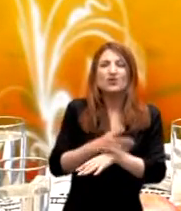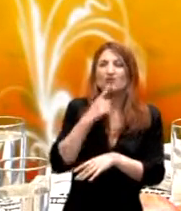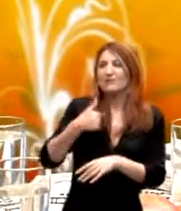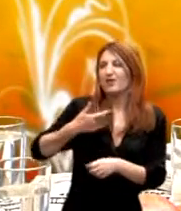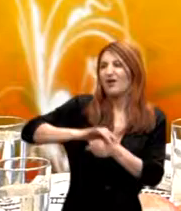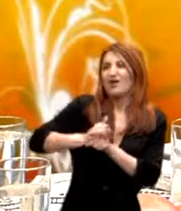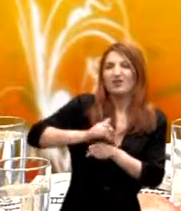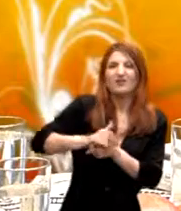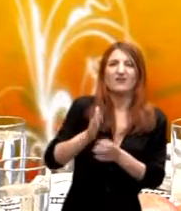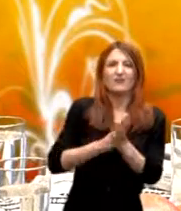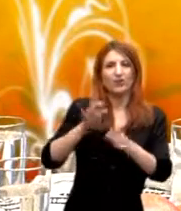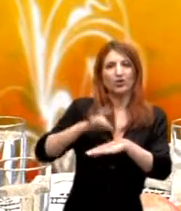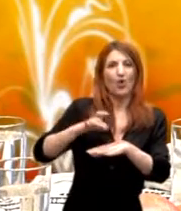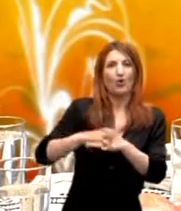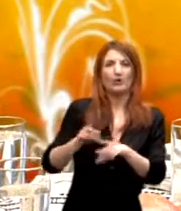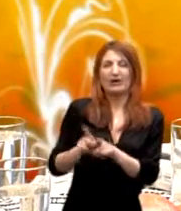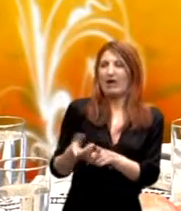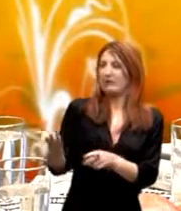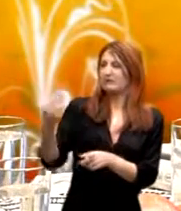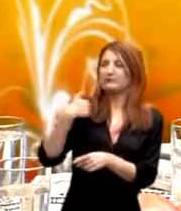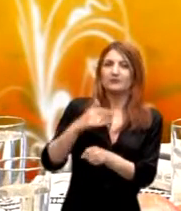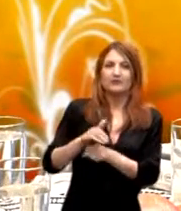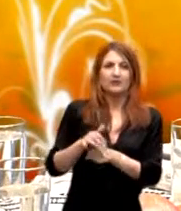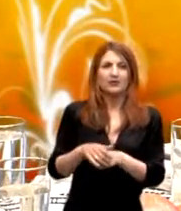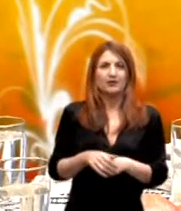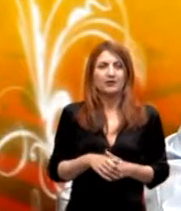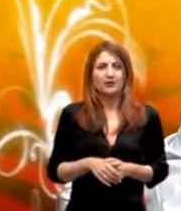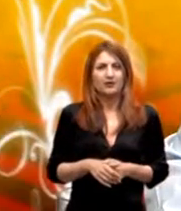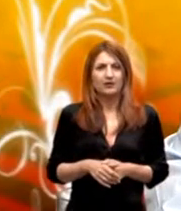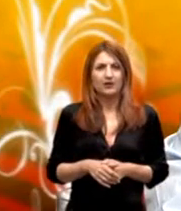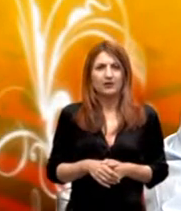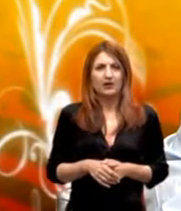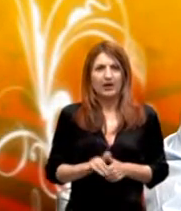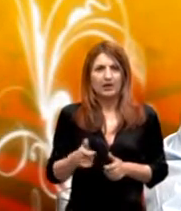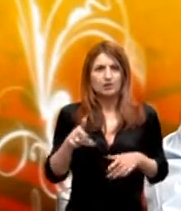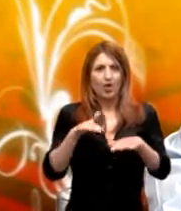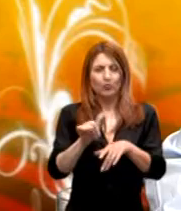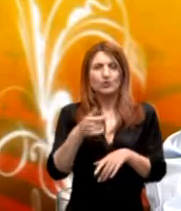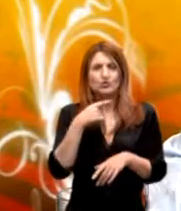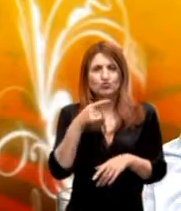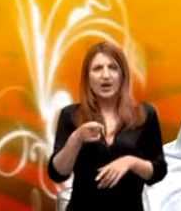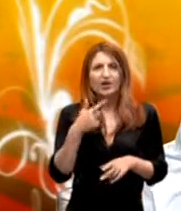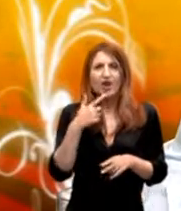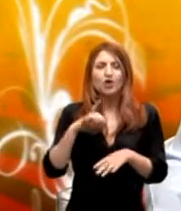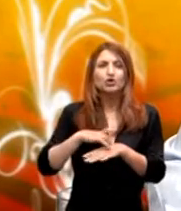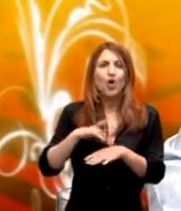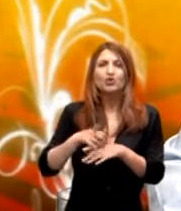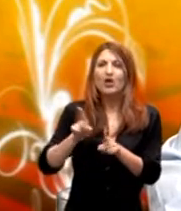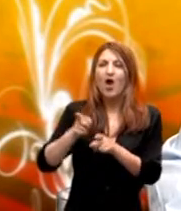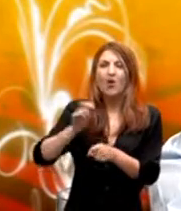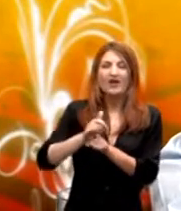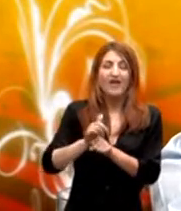maltretirano od liječnika, ima i takvi, znate. A su vam rekli ljudi da ih maltretiraju doktori? Da. Da. To onda valjda pristup ili